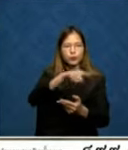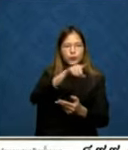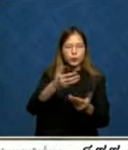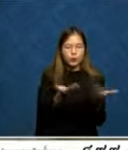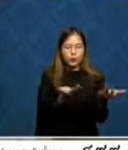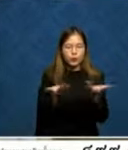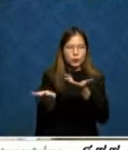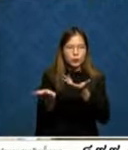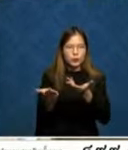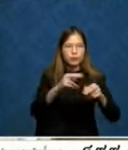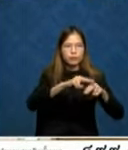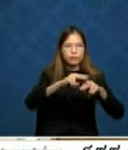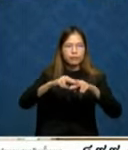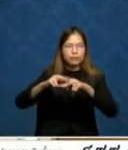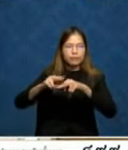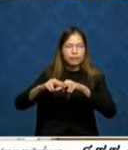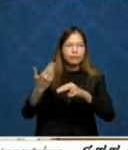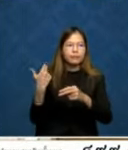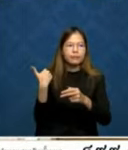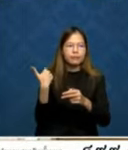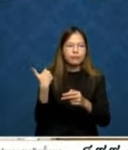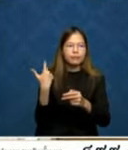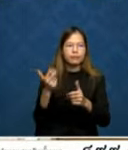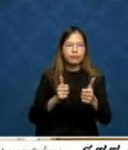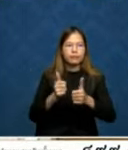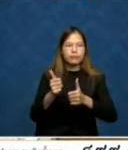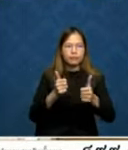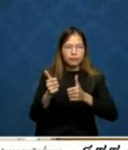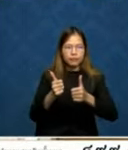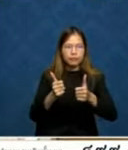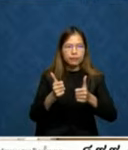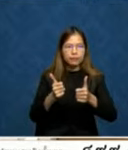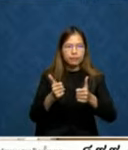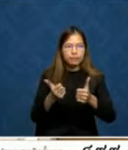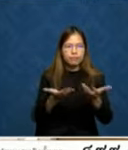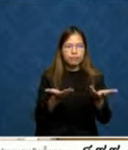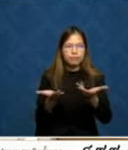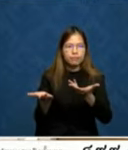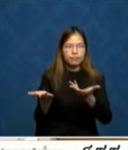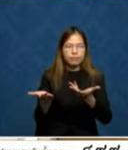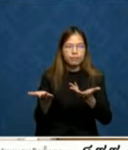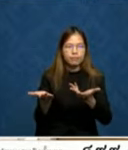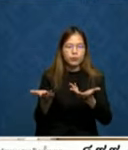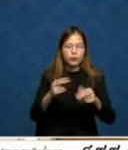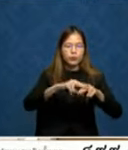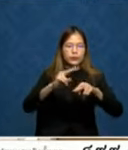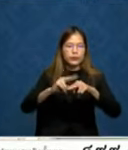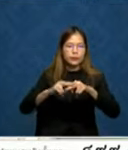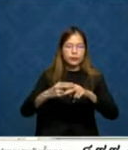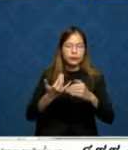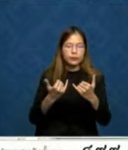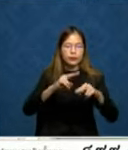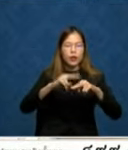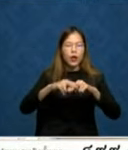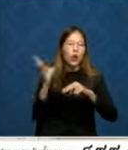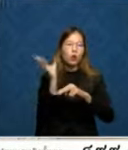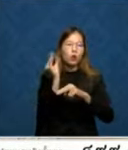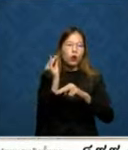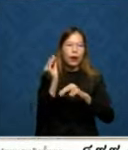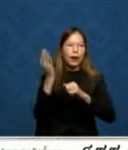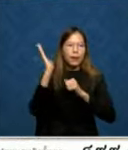ArataThe member of the House of Representatives and the chairman of the Standing Committee of the Judicial Affairs and the